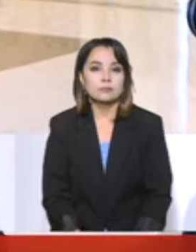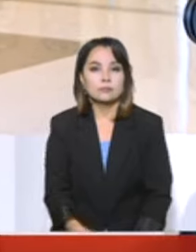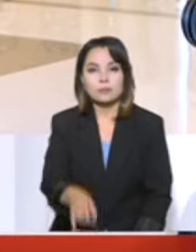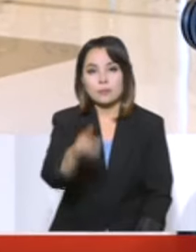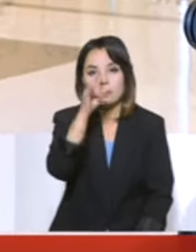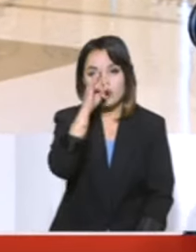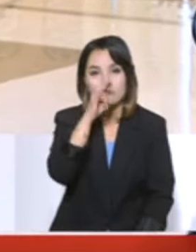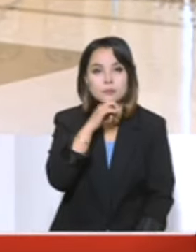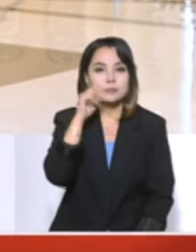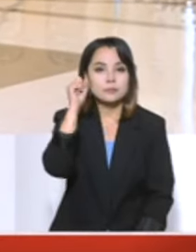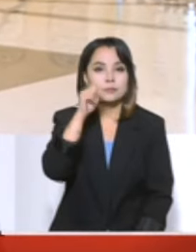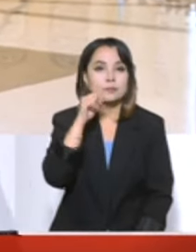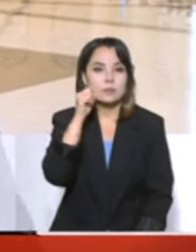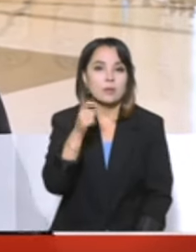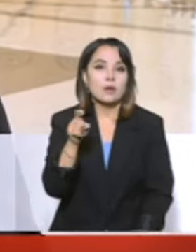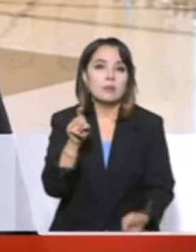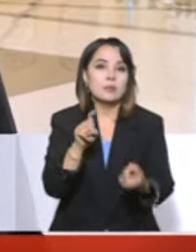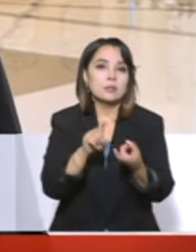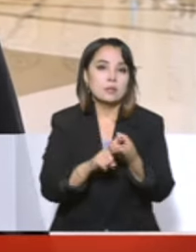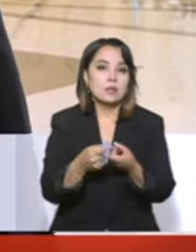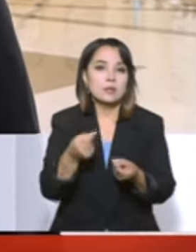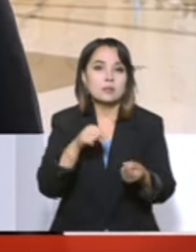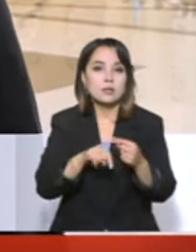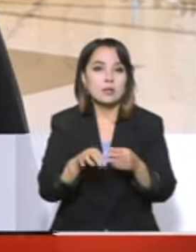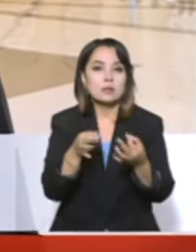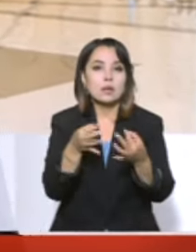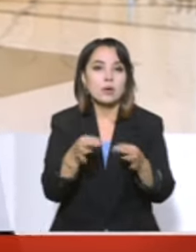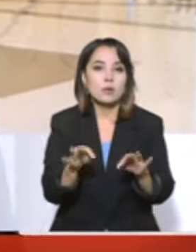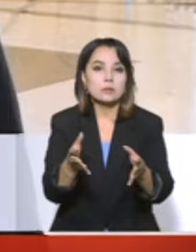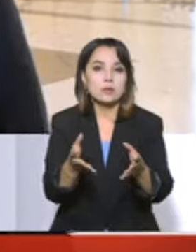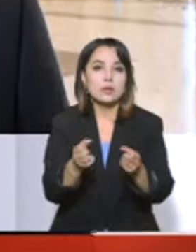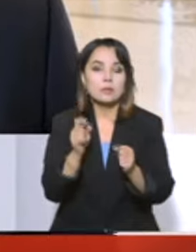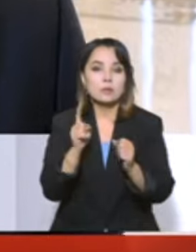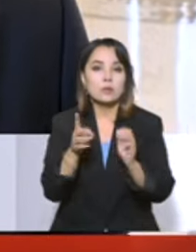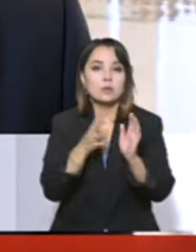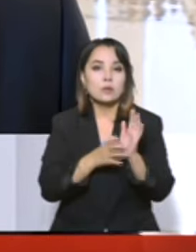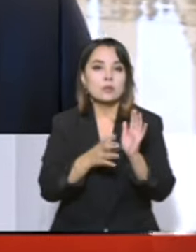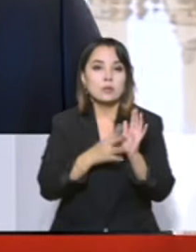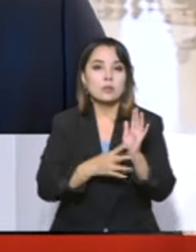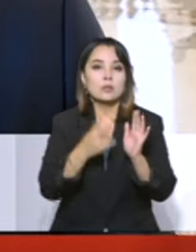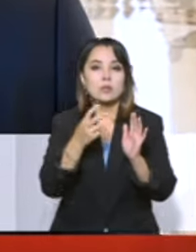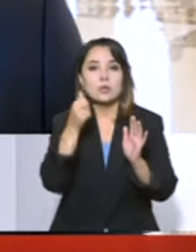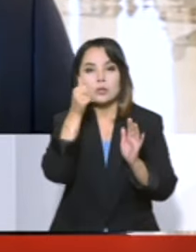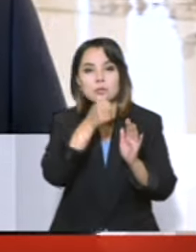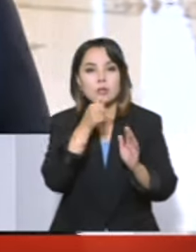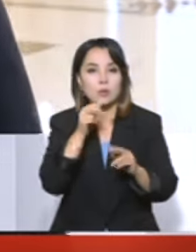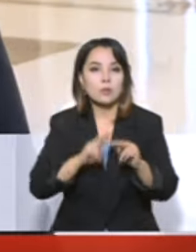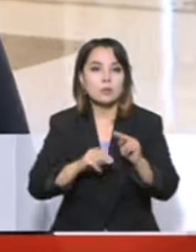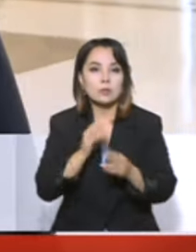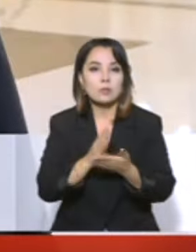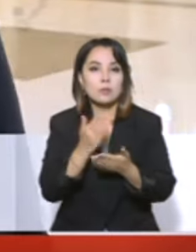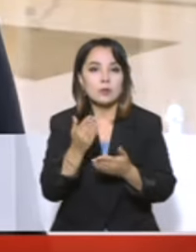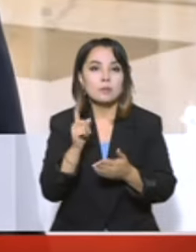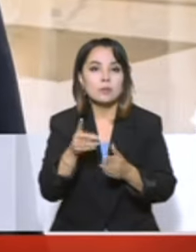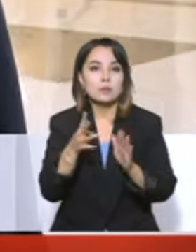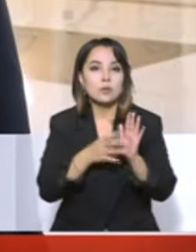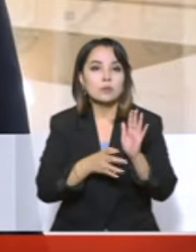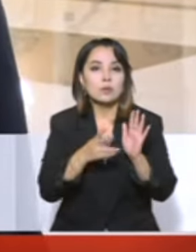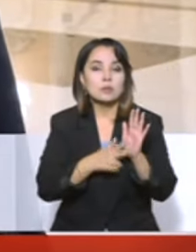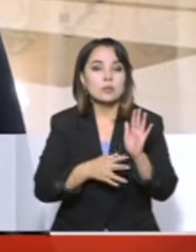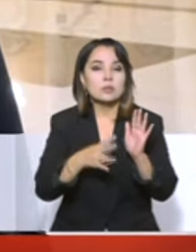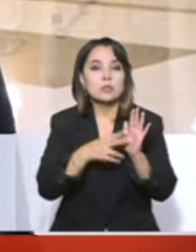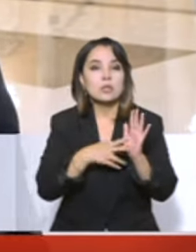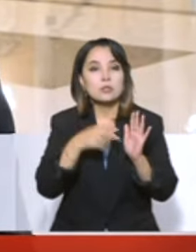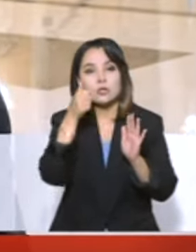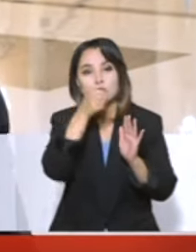Қазақстан мен Өзбекстан арасындағы байланыс тәуелсіздік алған соң әле шала 1992 жылы құрылған еді. Одан соң 1998